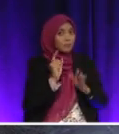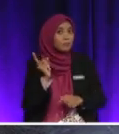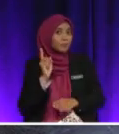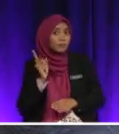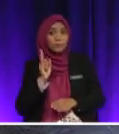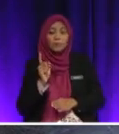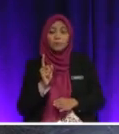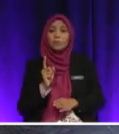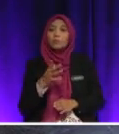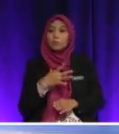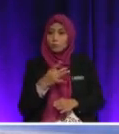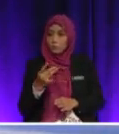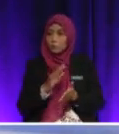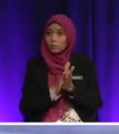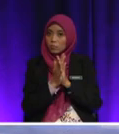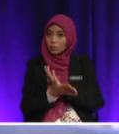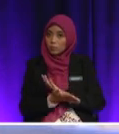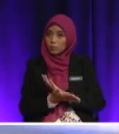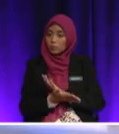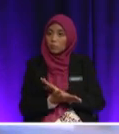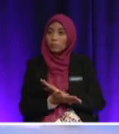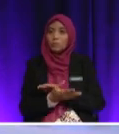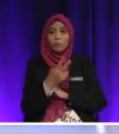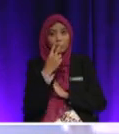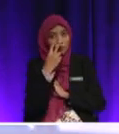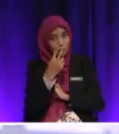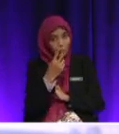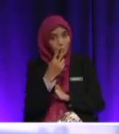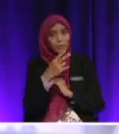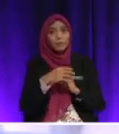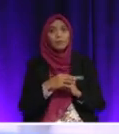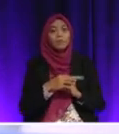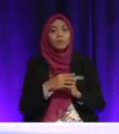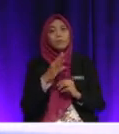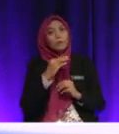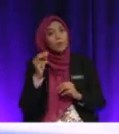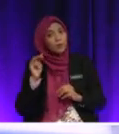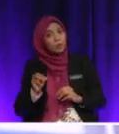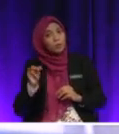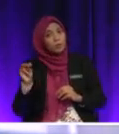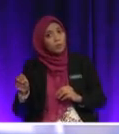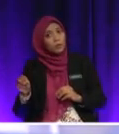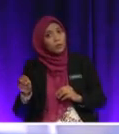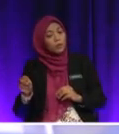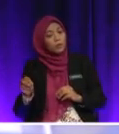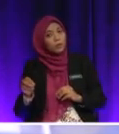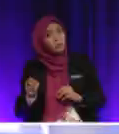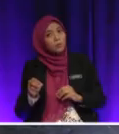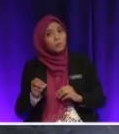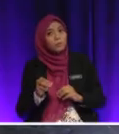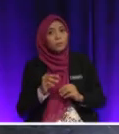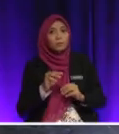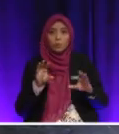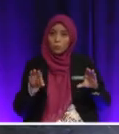Yuyu berkenan Oke jadi anak bayi akan lihat gambar ini dan anak monyet coba membuat ulasan Oke